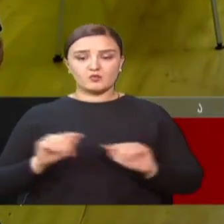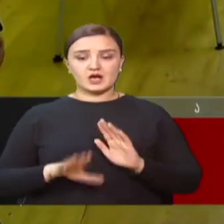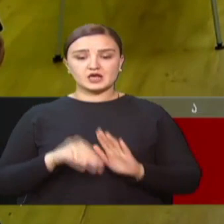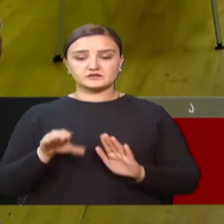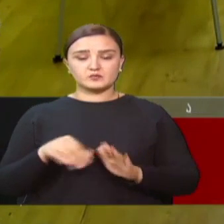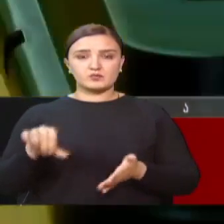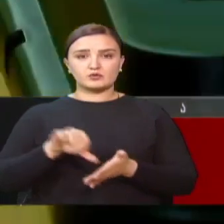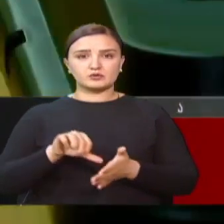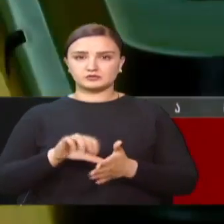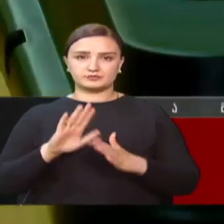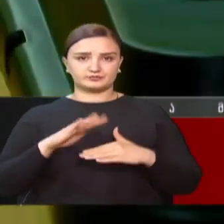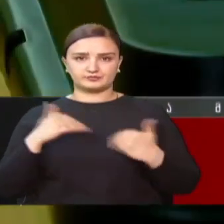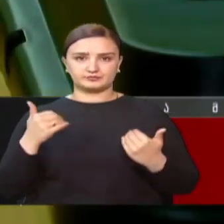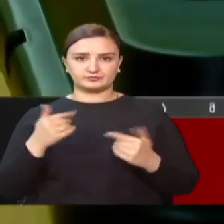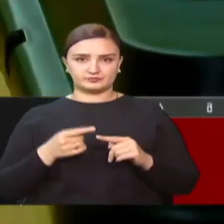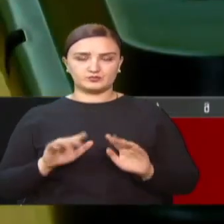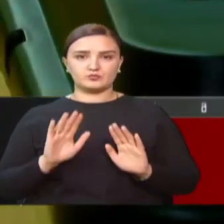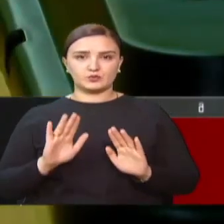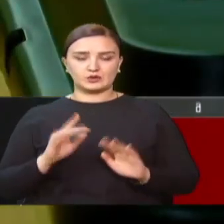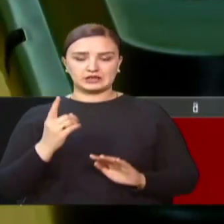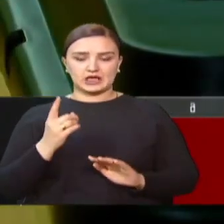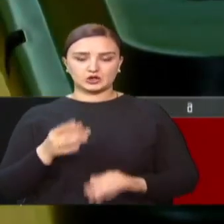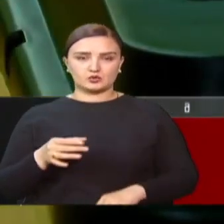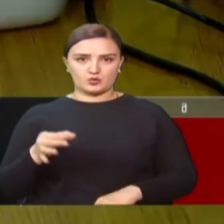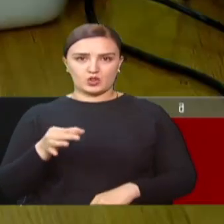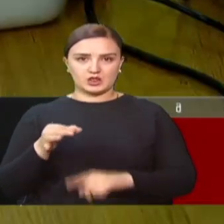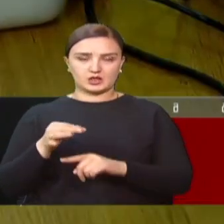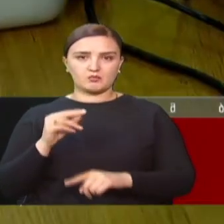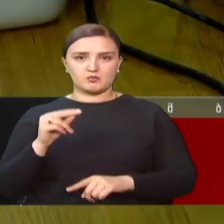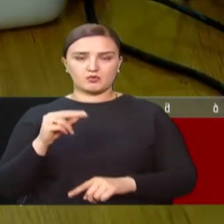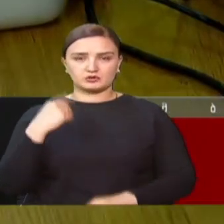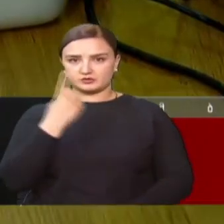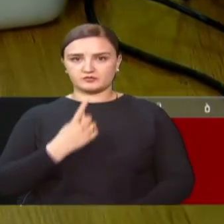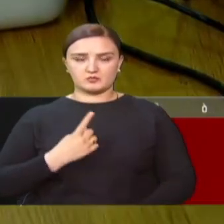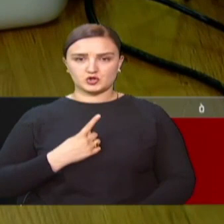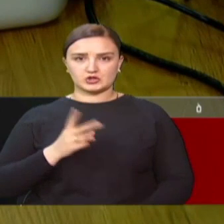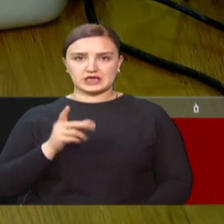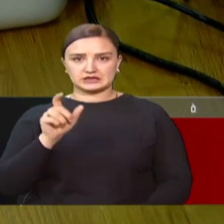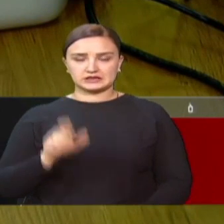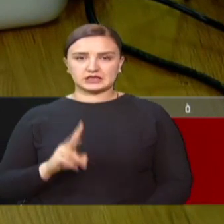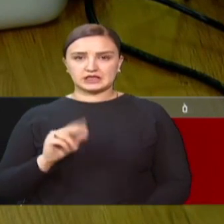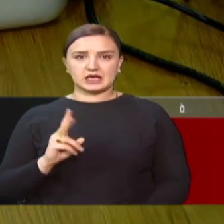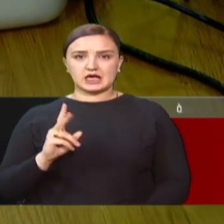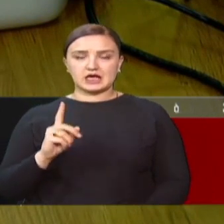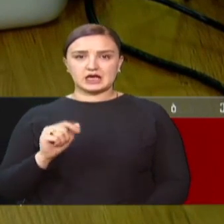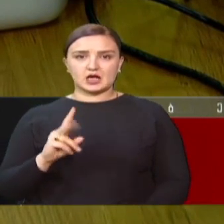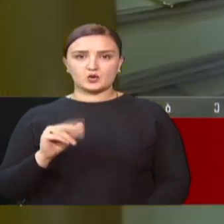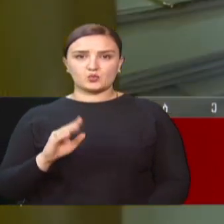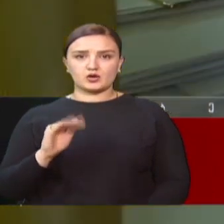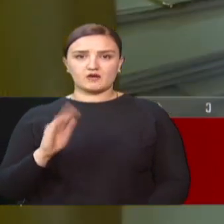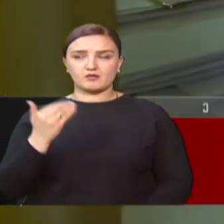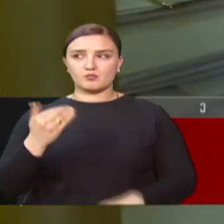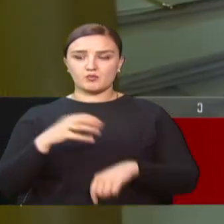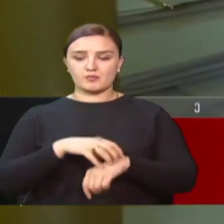არჩევნებში მონაწილეობა არ მიიღო და მხოლოდ ერთ ოლქში ფოთში მაჟორიტარობის კანდიდატი კახა კუკავას პარტიამ